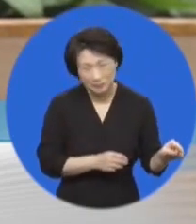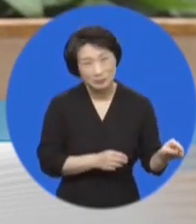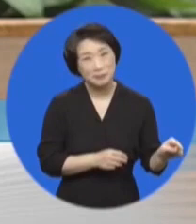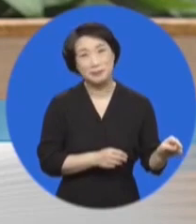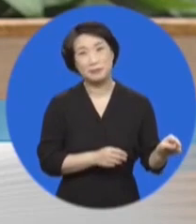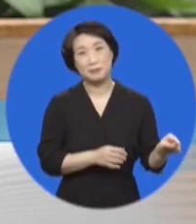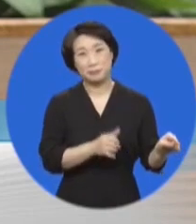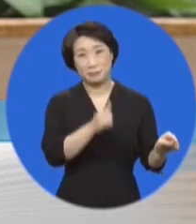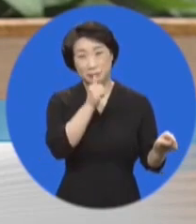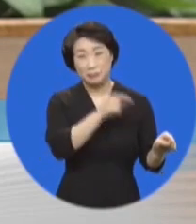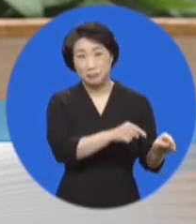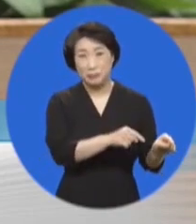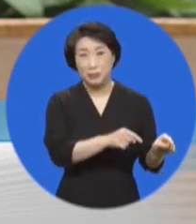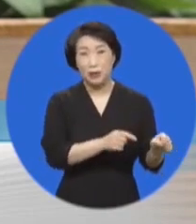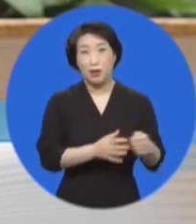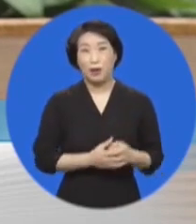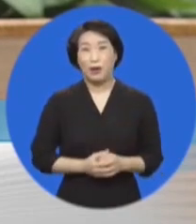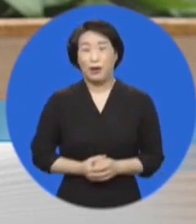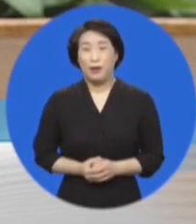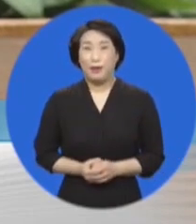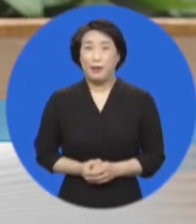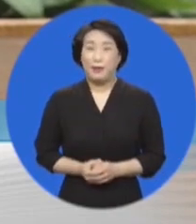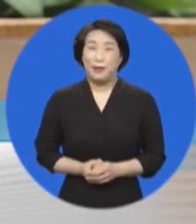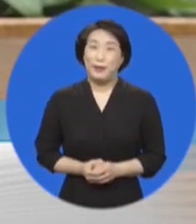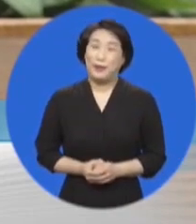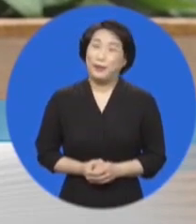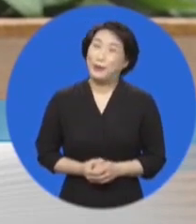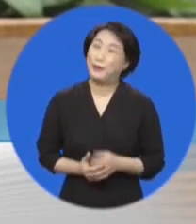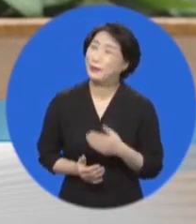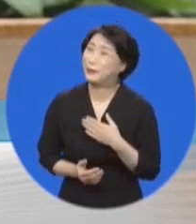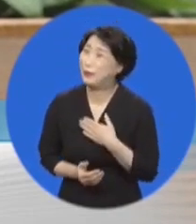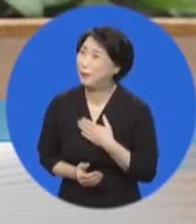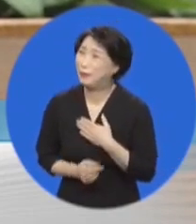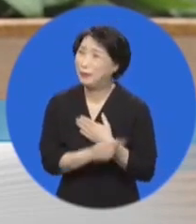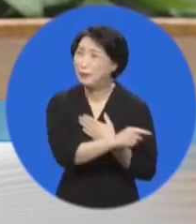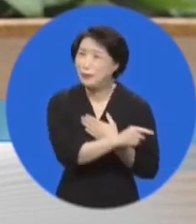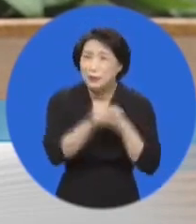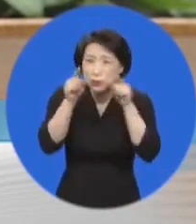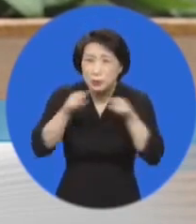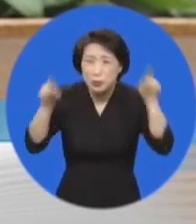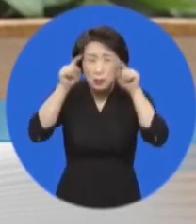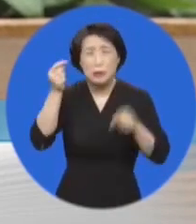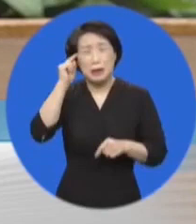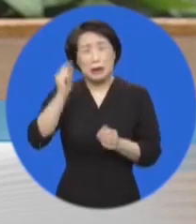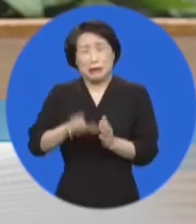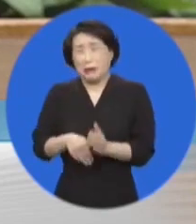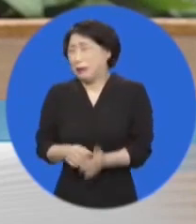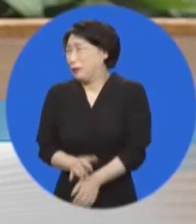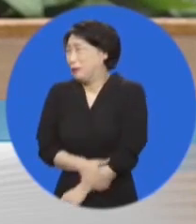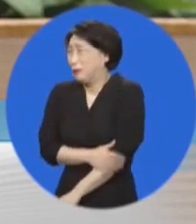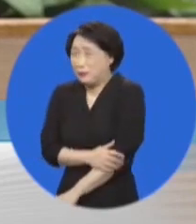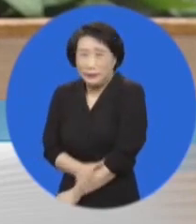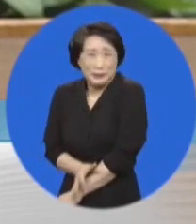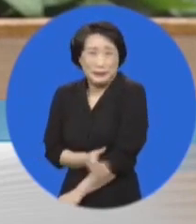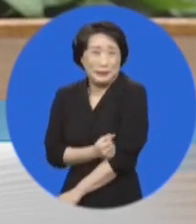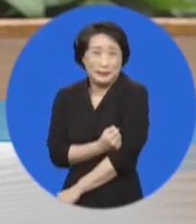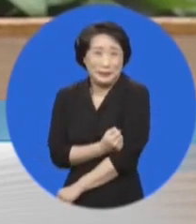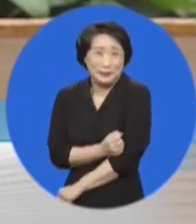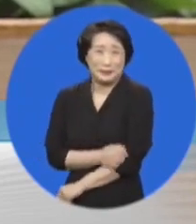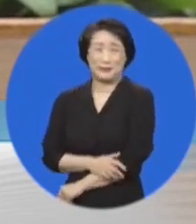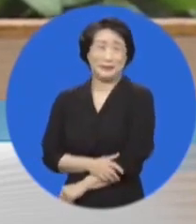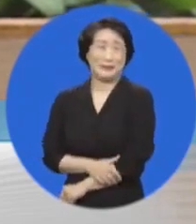정말은 고통을 견딜 텐데 나는 지옥 생각하면 소름이 끼쳐.